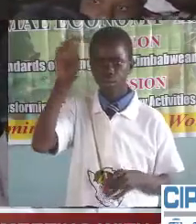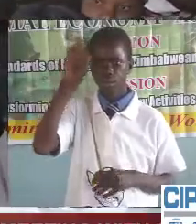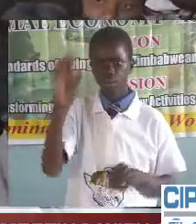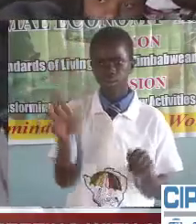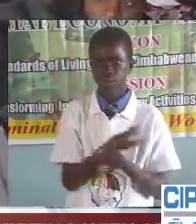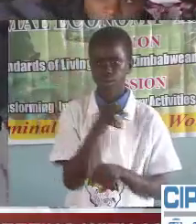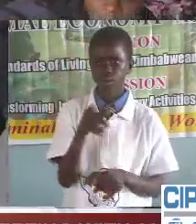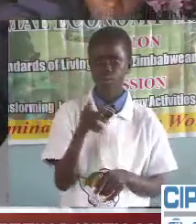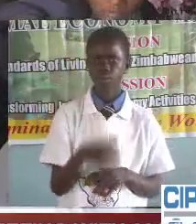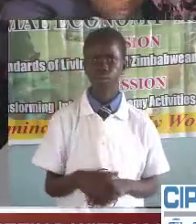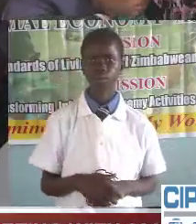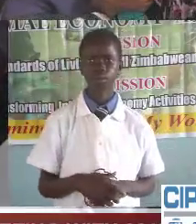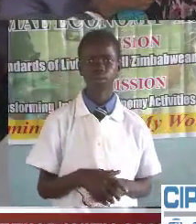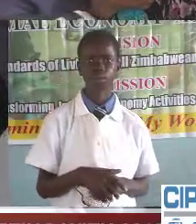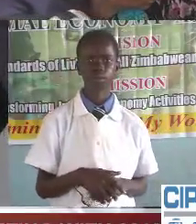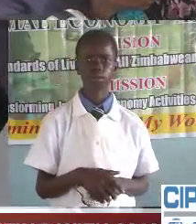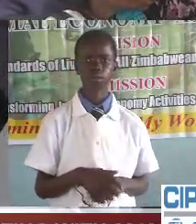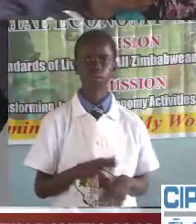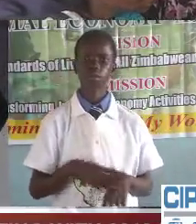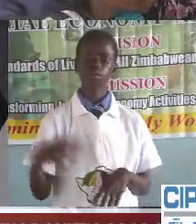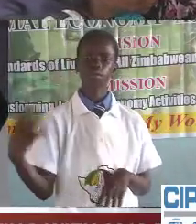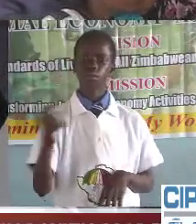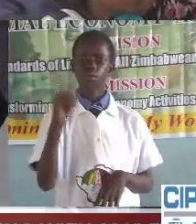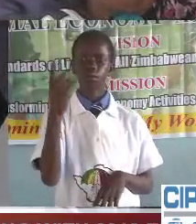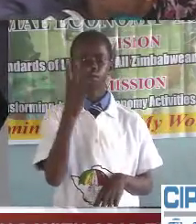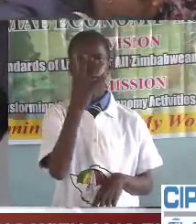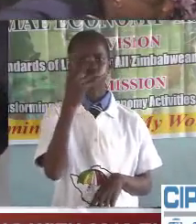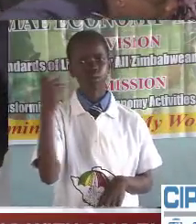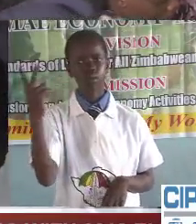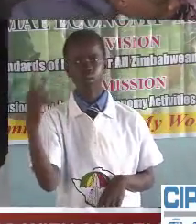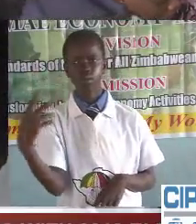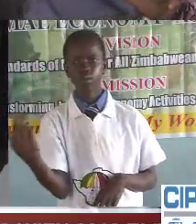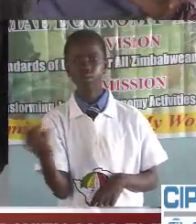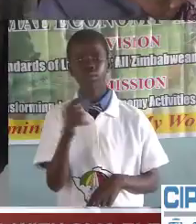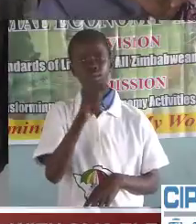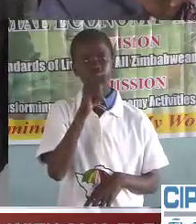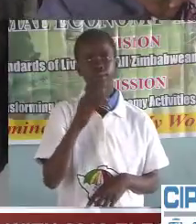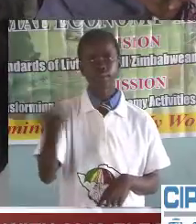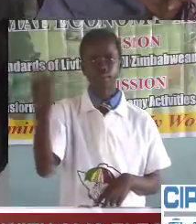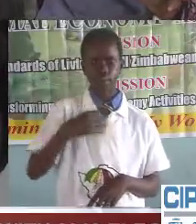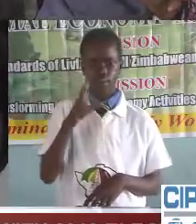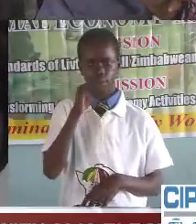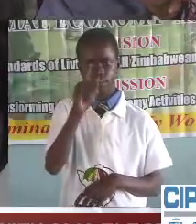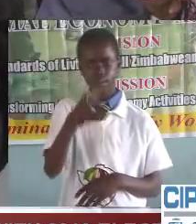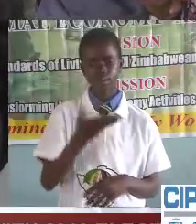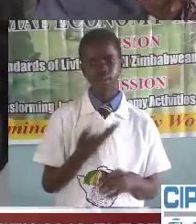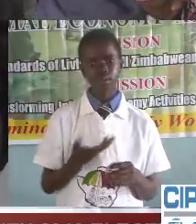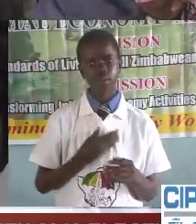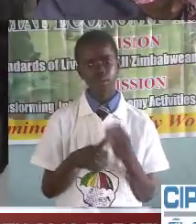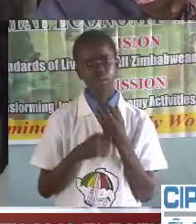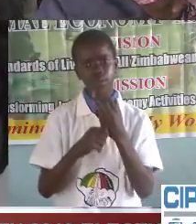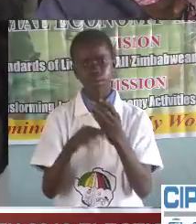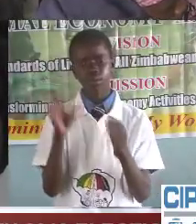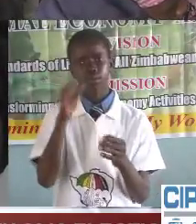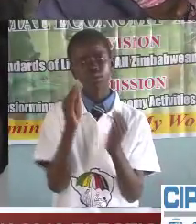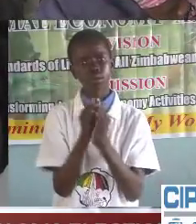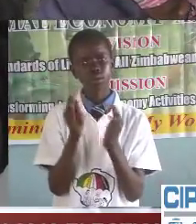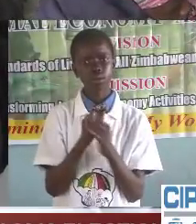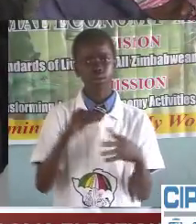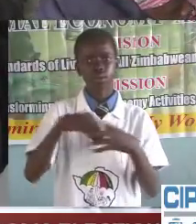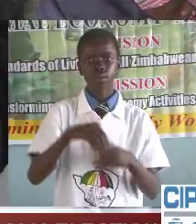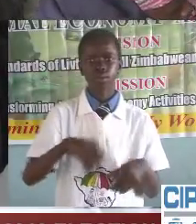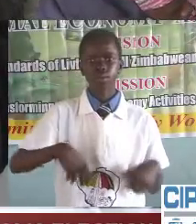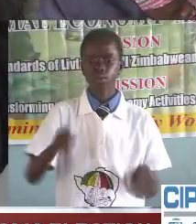nemvura, but kana yava estimate mugona kuwana yava kuma-$42. Saka ini chichemo chandichanopa kukanzuro kandapinda